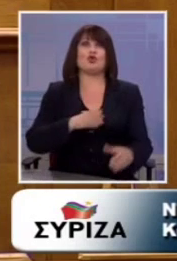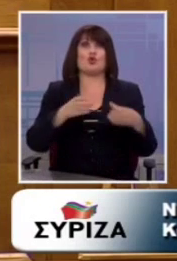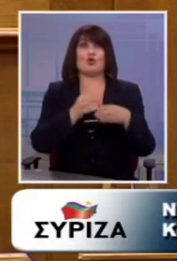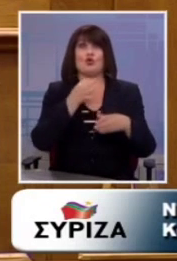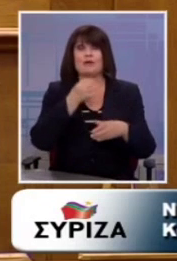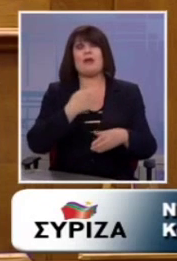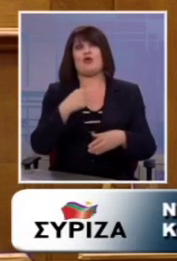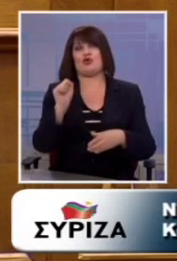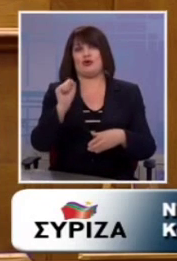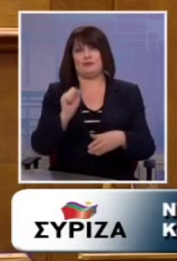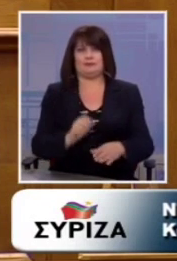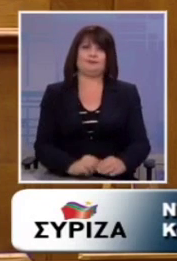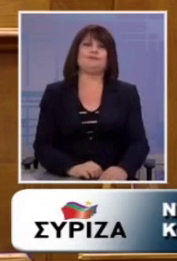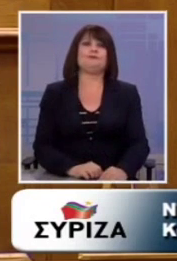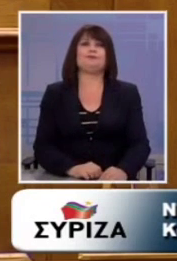Η απόφαση αυτή του Eurogroup